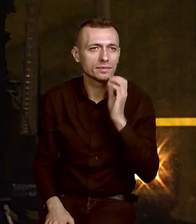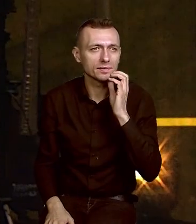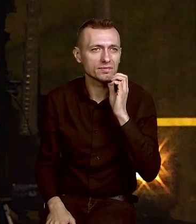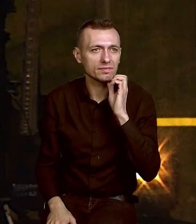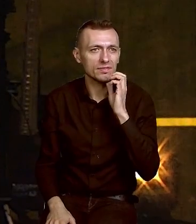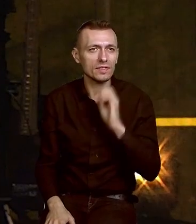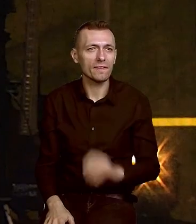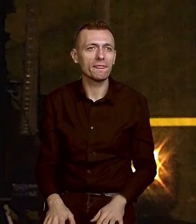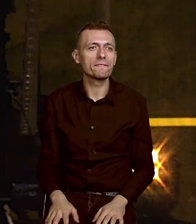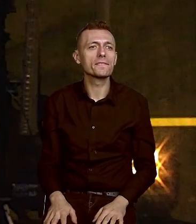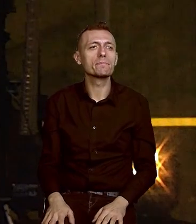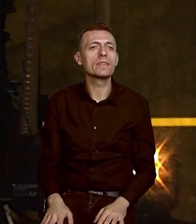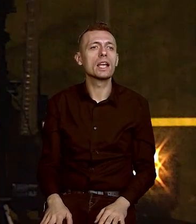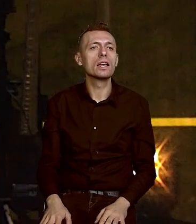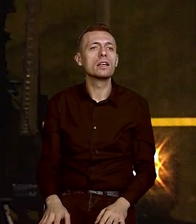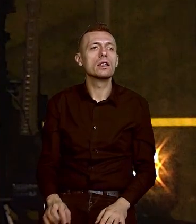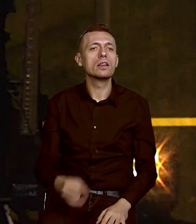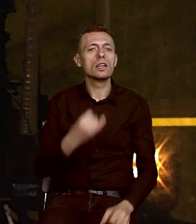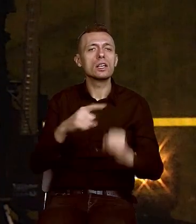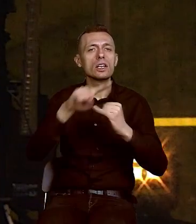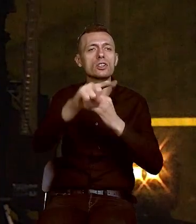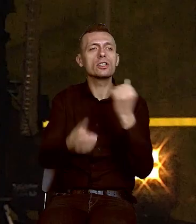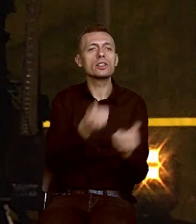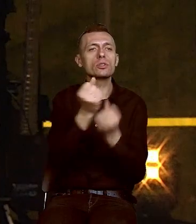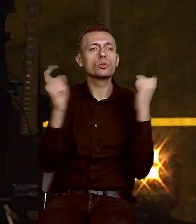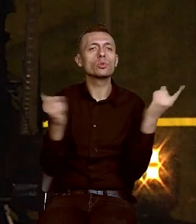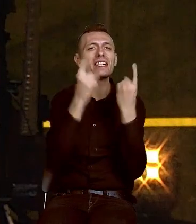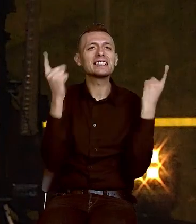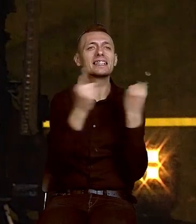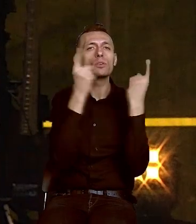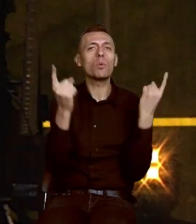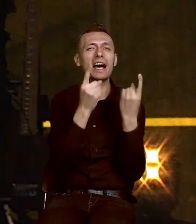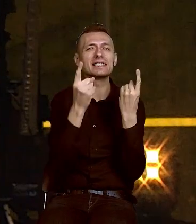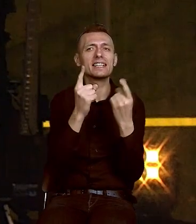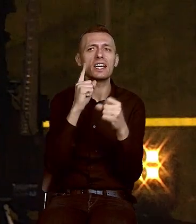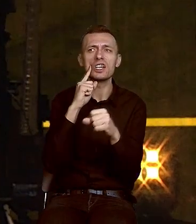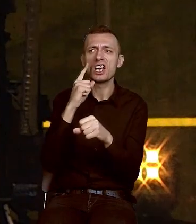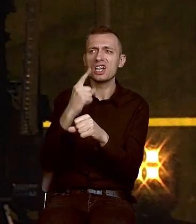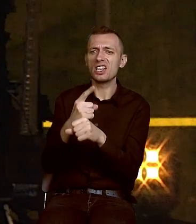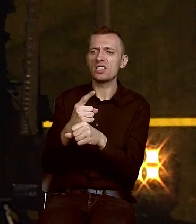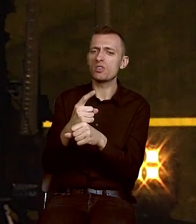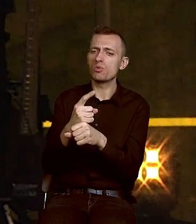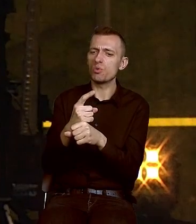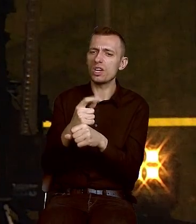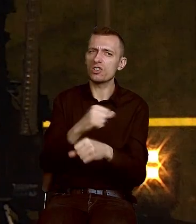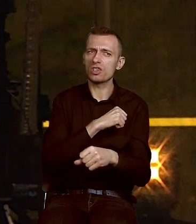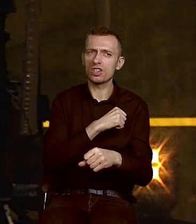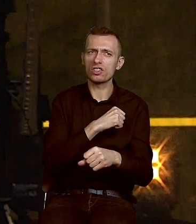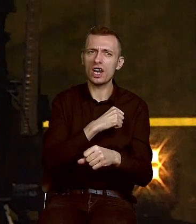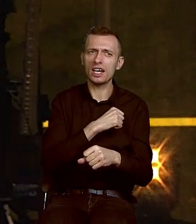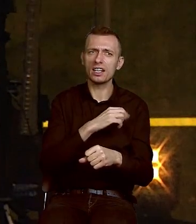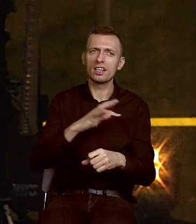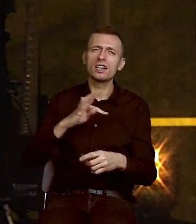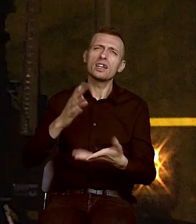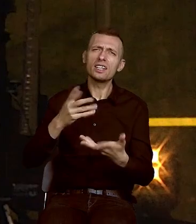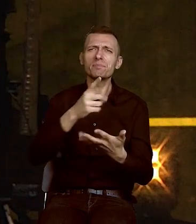się czynić zło, a w swoim umyśle czujesz się zmuszony przez okoliczności do czynienia zła, ale nawet